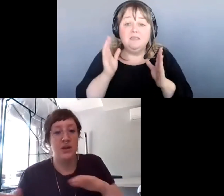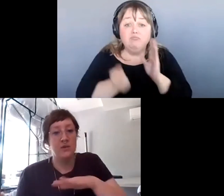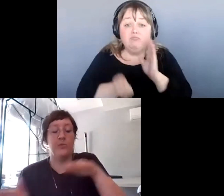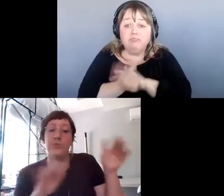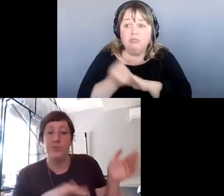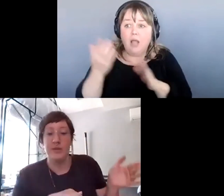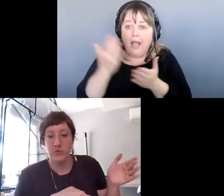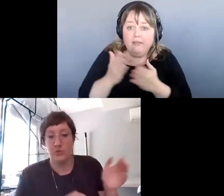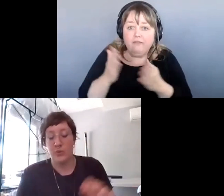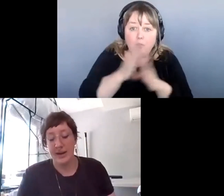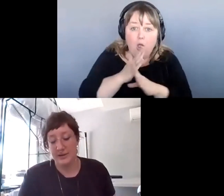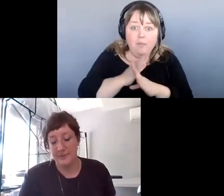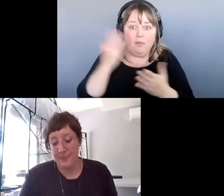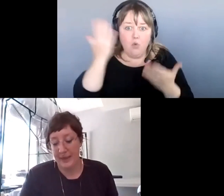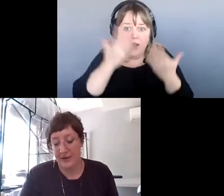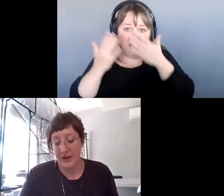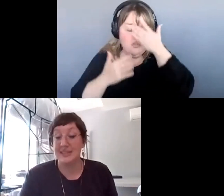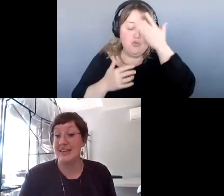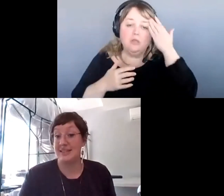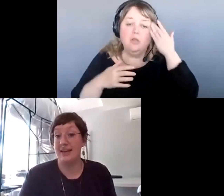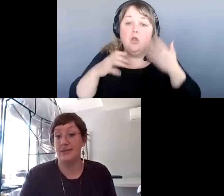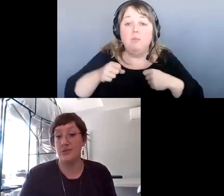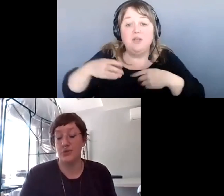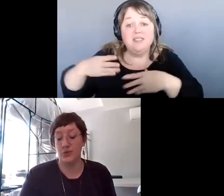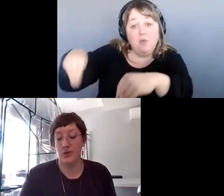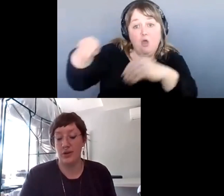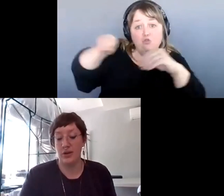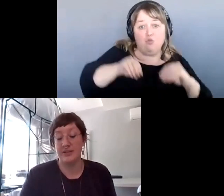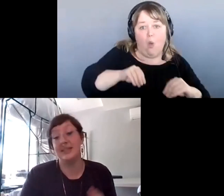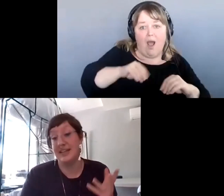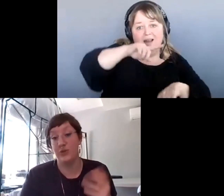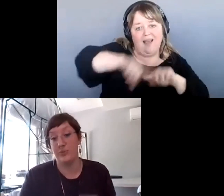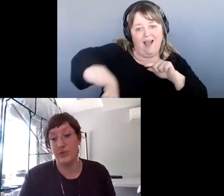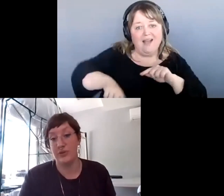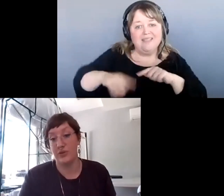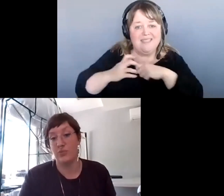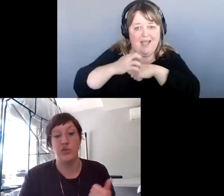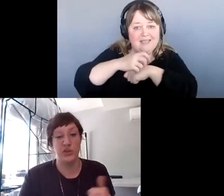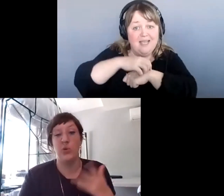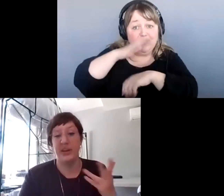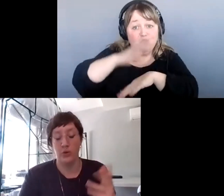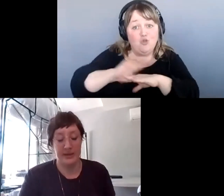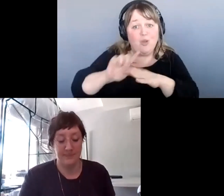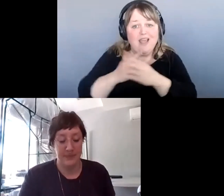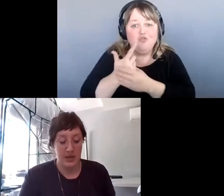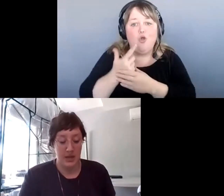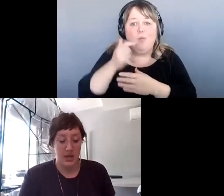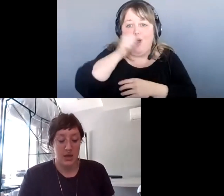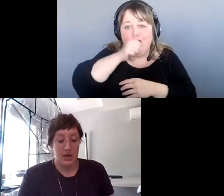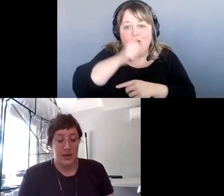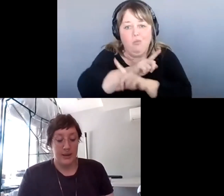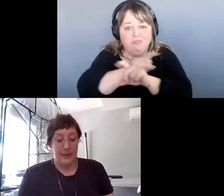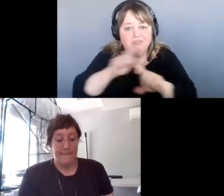inquiétude, vous pouvez mettre une toile anti-insectes sur les légumes comme oignons et compagnie.